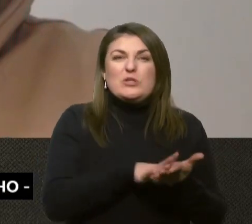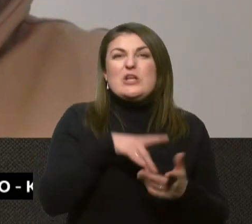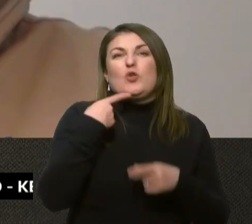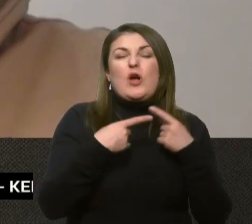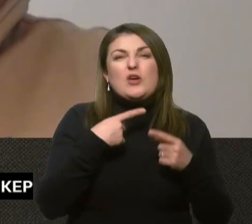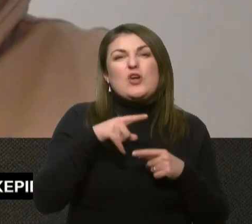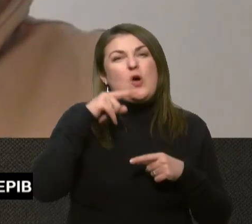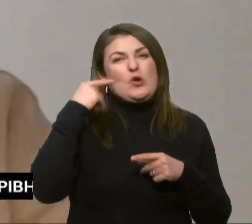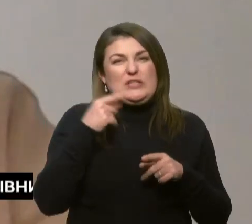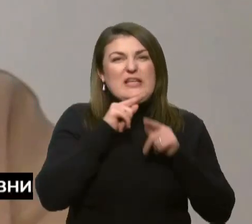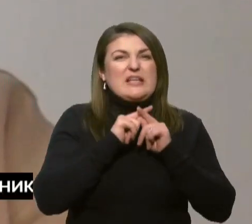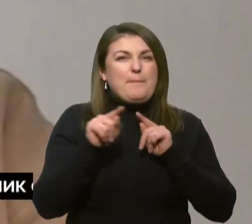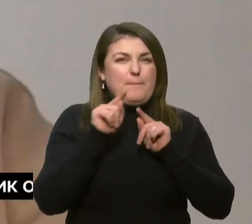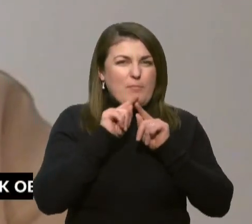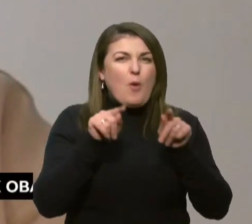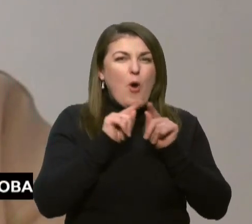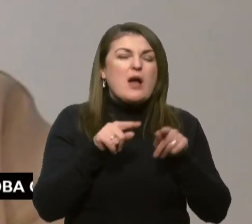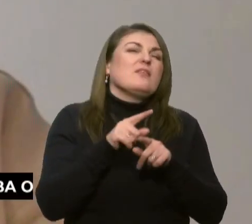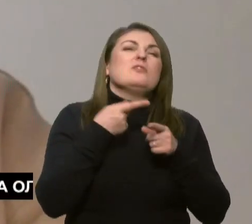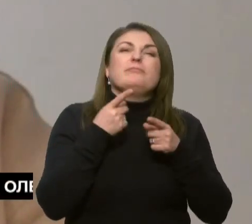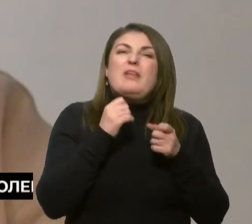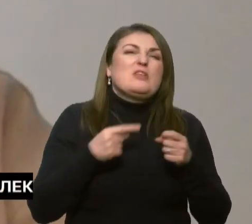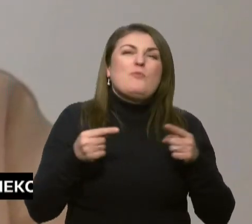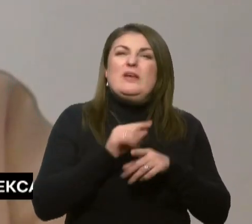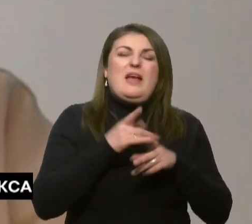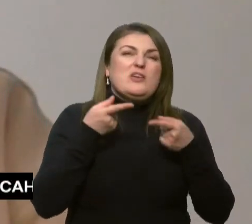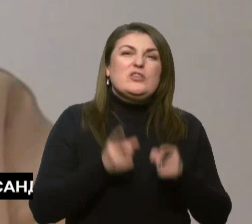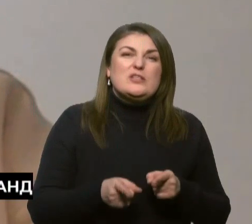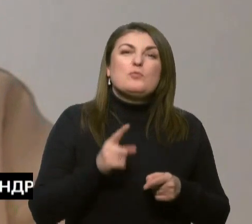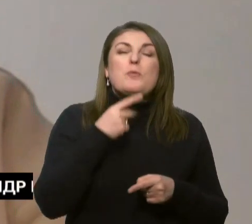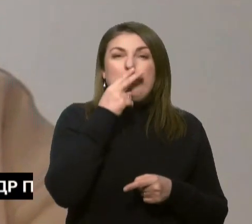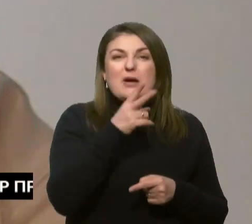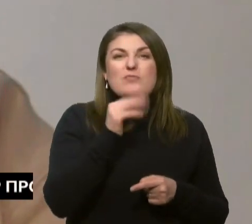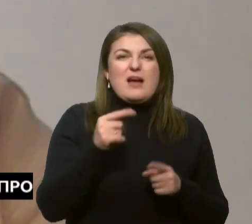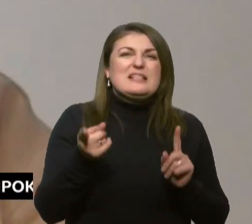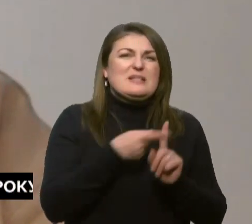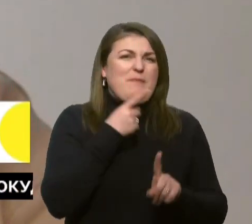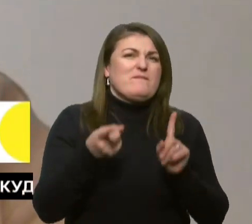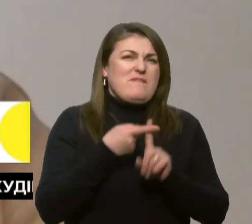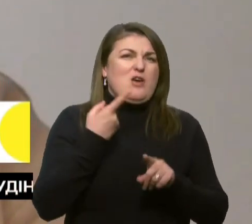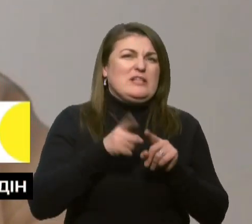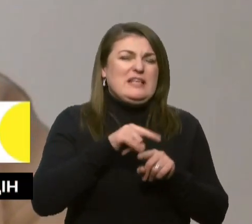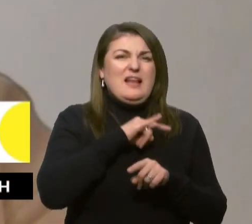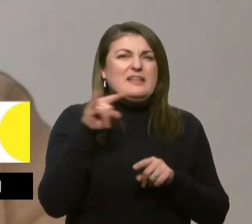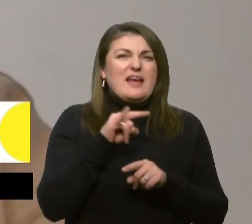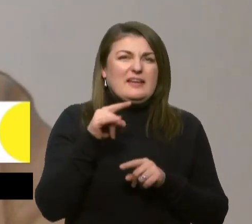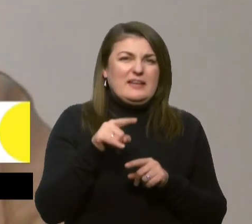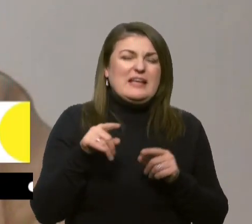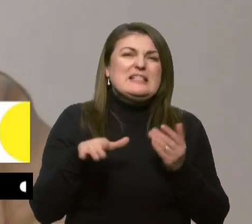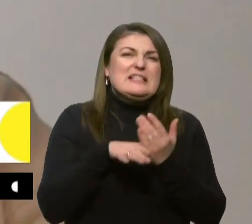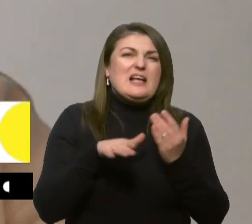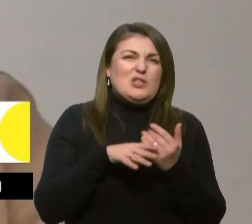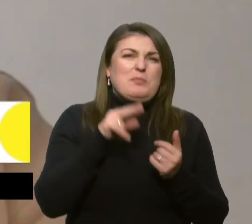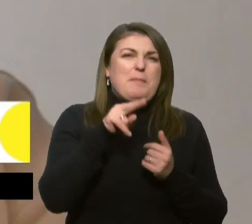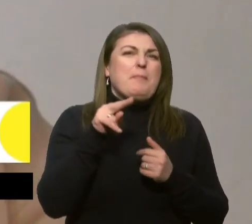кажуть російська пропаганда, вони не відповідають дійсності, тому що ми бачимо, як збиваються ці літаки безпосередньо засобами протиповітряної